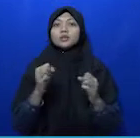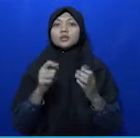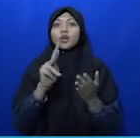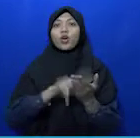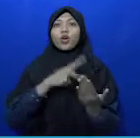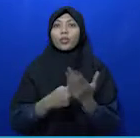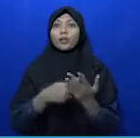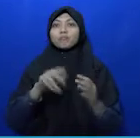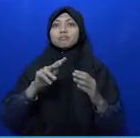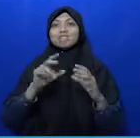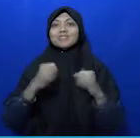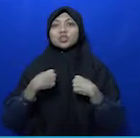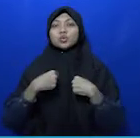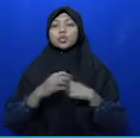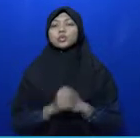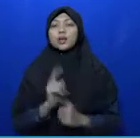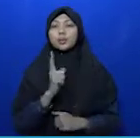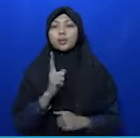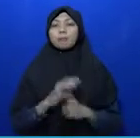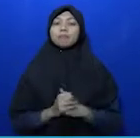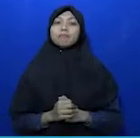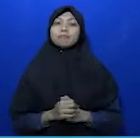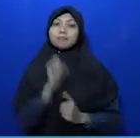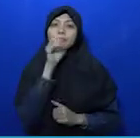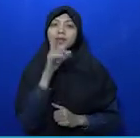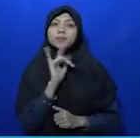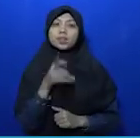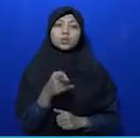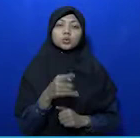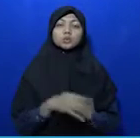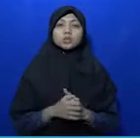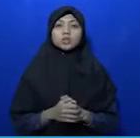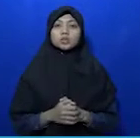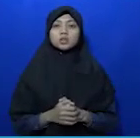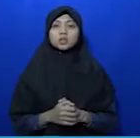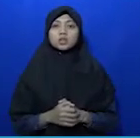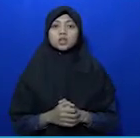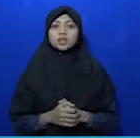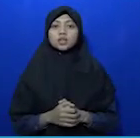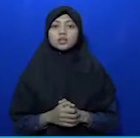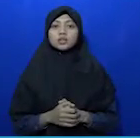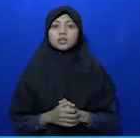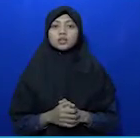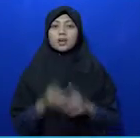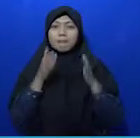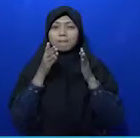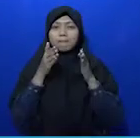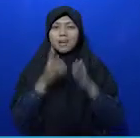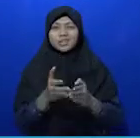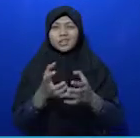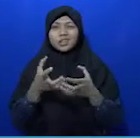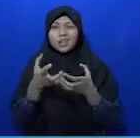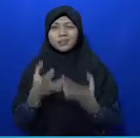Kenapa saya mengatakan demikian? Itu karena bagian atau komponen terberat